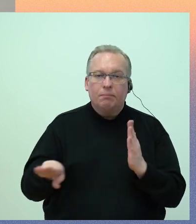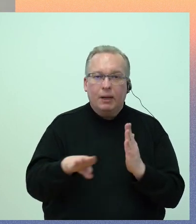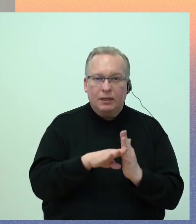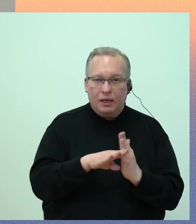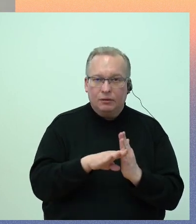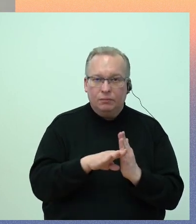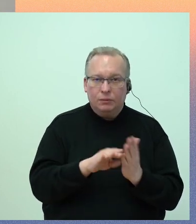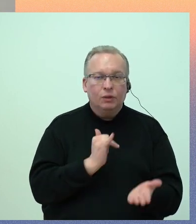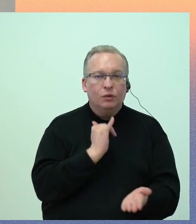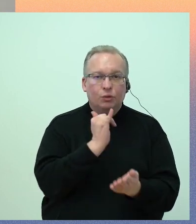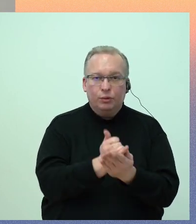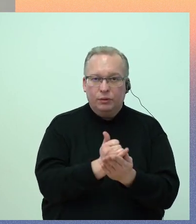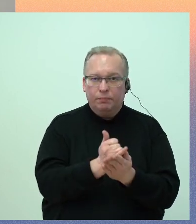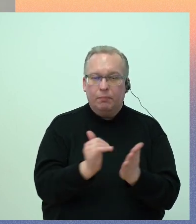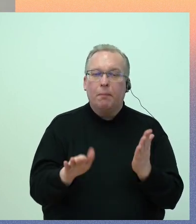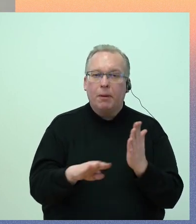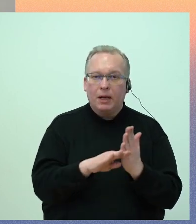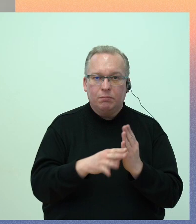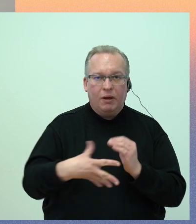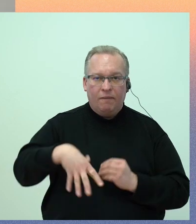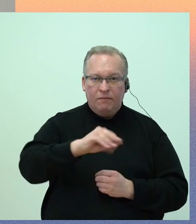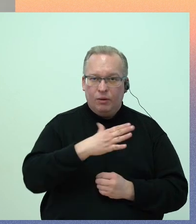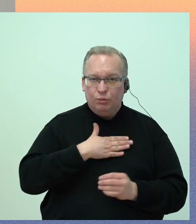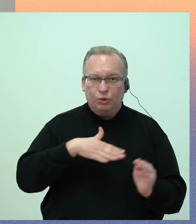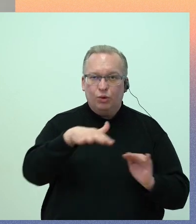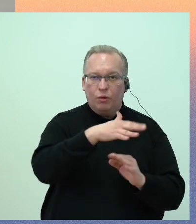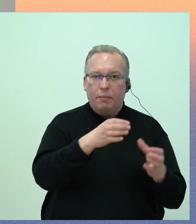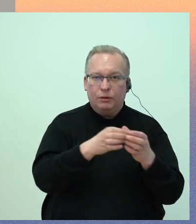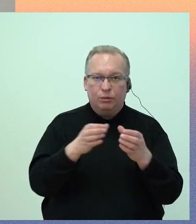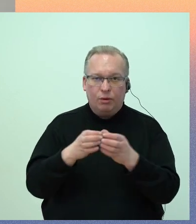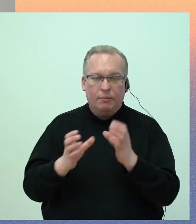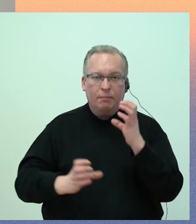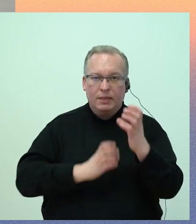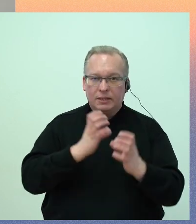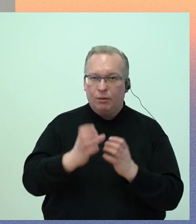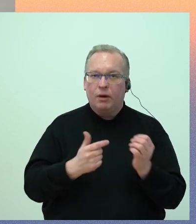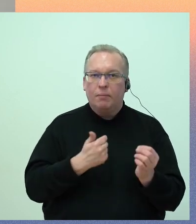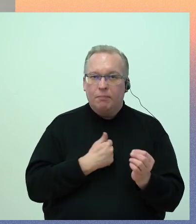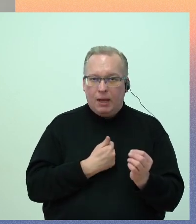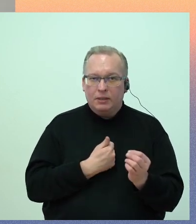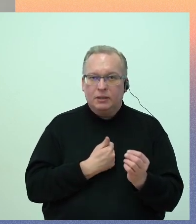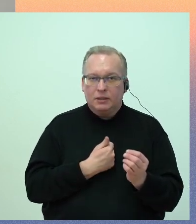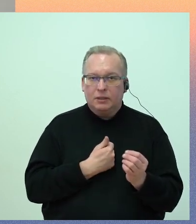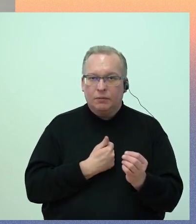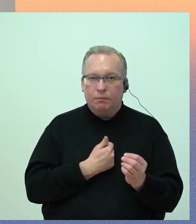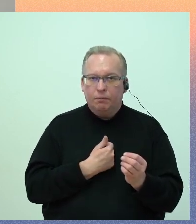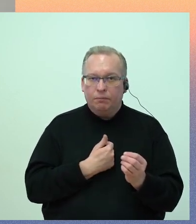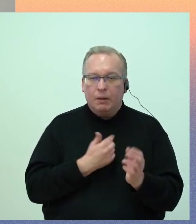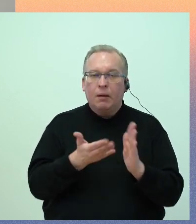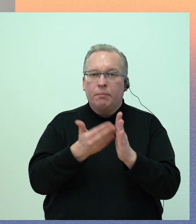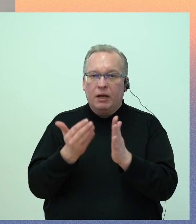padėtume užtikrinti pagalbą visoms mūsų bendruomenėms pasaulyje. Mes aktyvavome